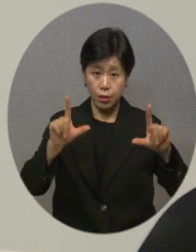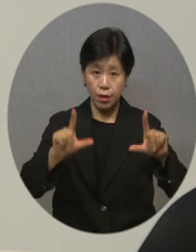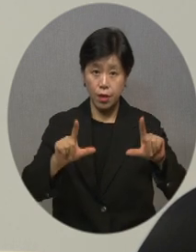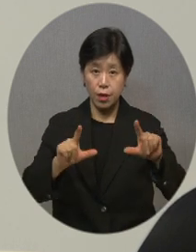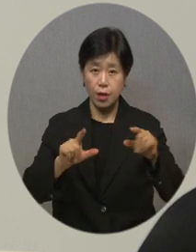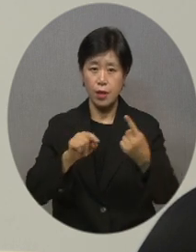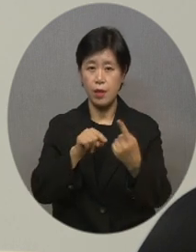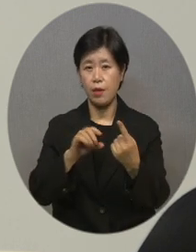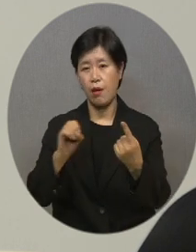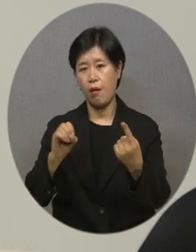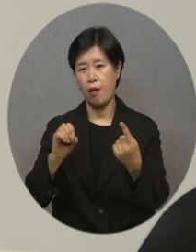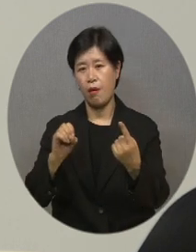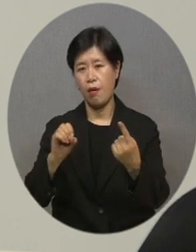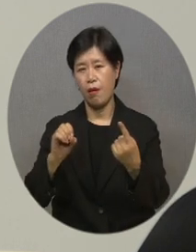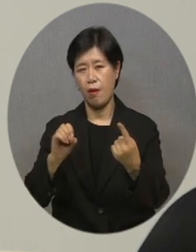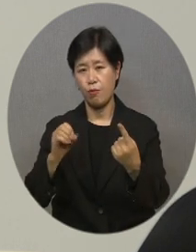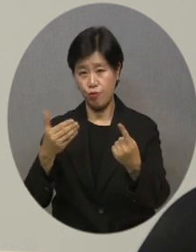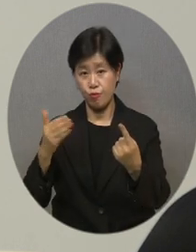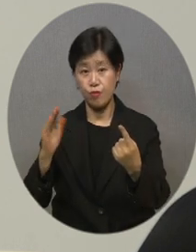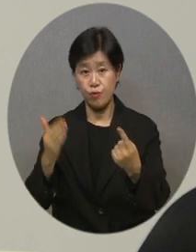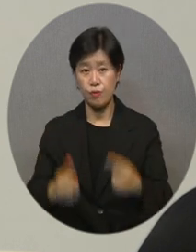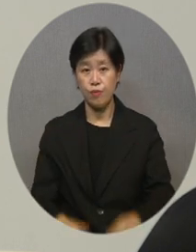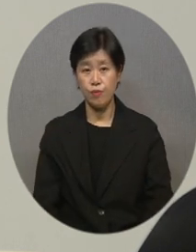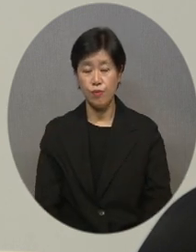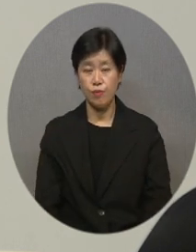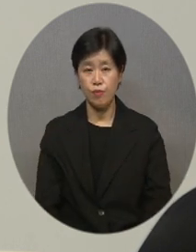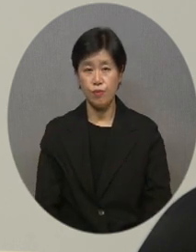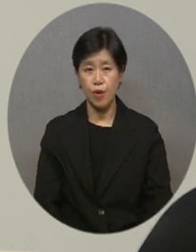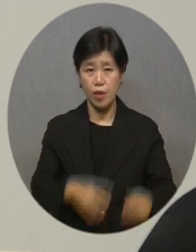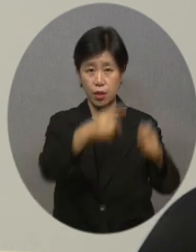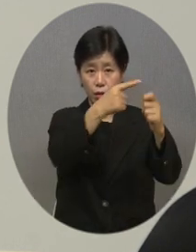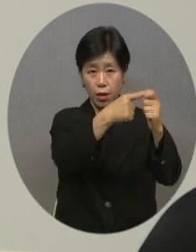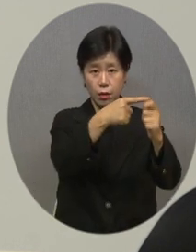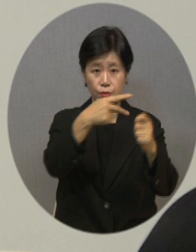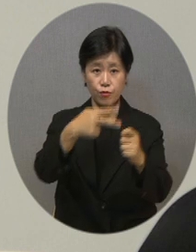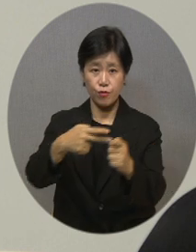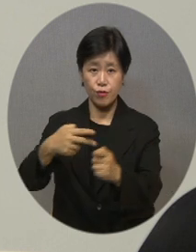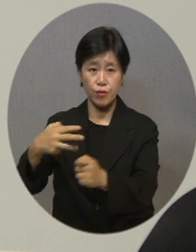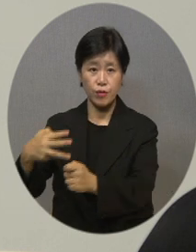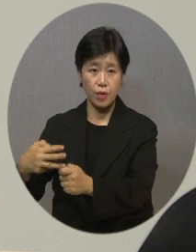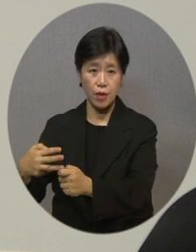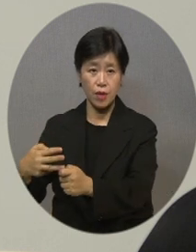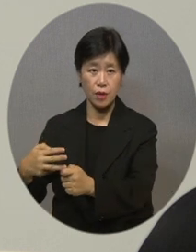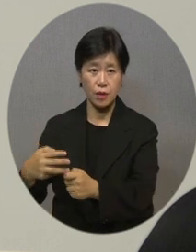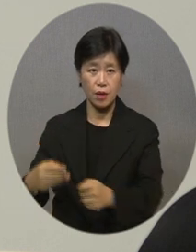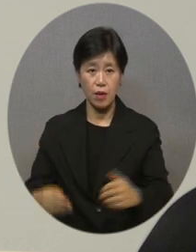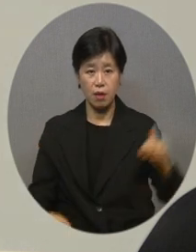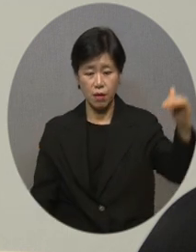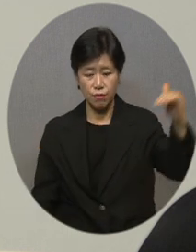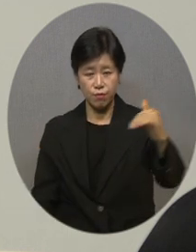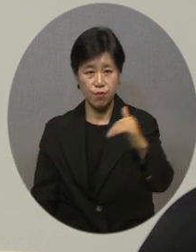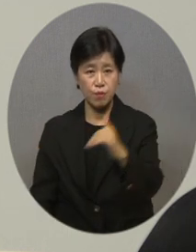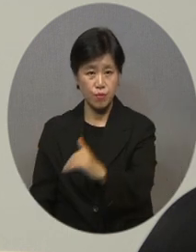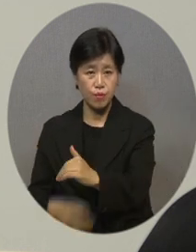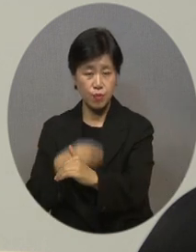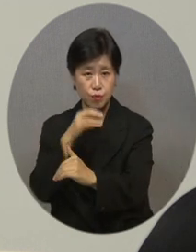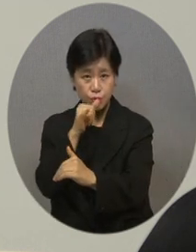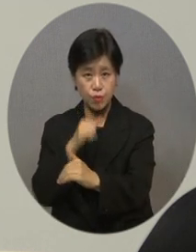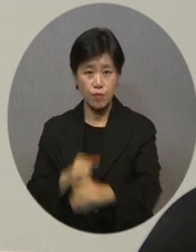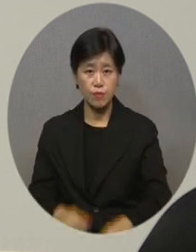돼 있고 그 이후에 쭉 가가지고 3차 절벽에 있습니다. 이게 이제 지금 40만 명대에서 지금 20만 명이 된